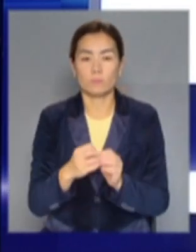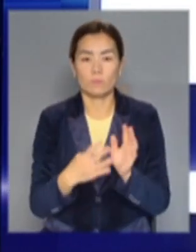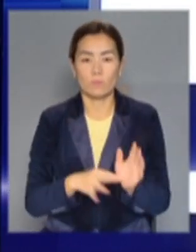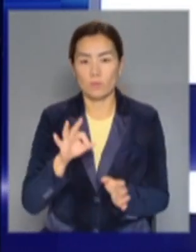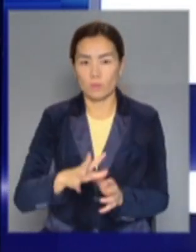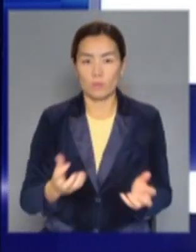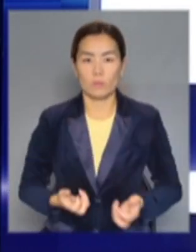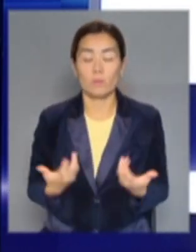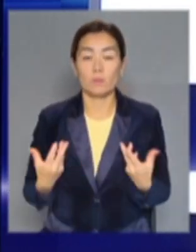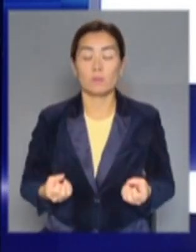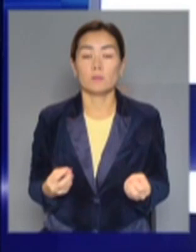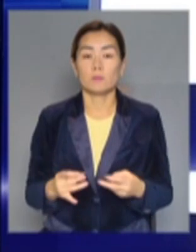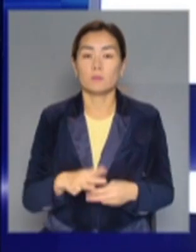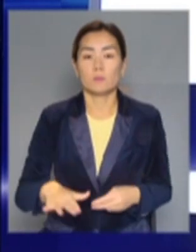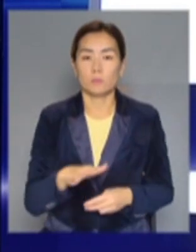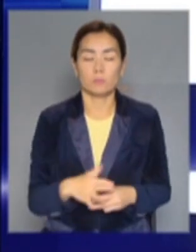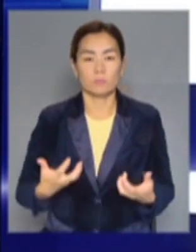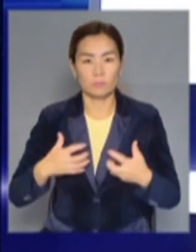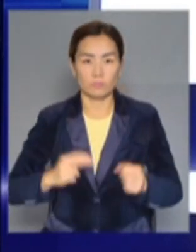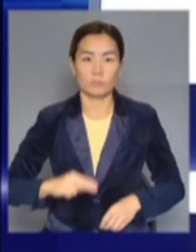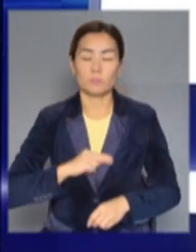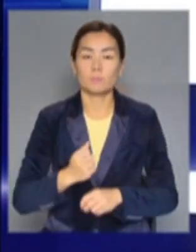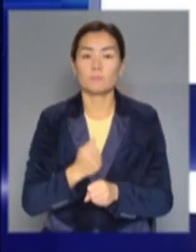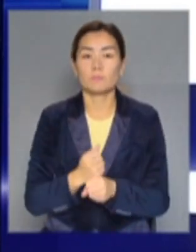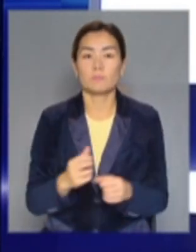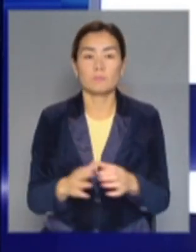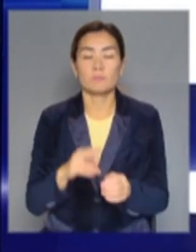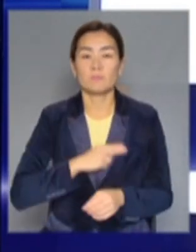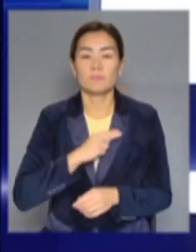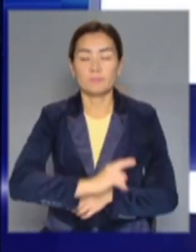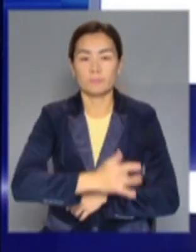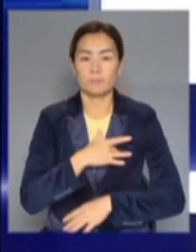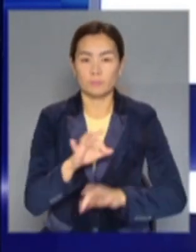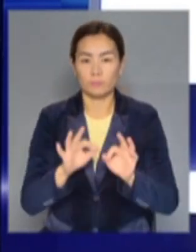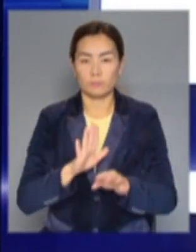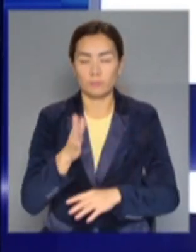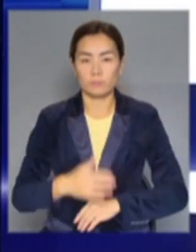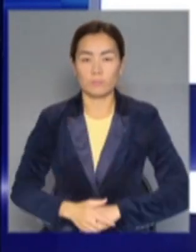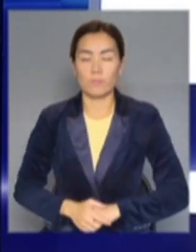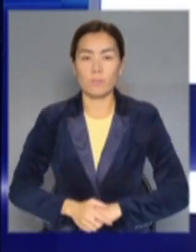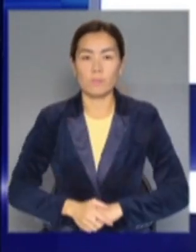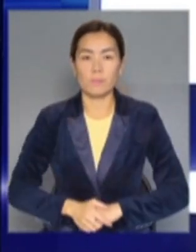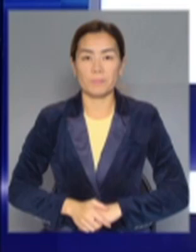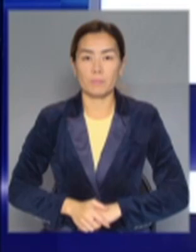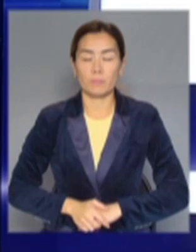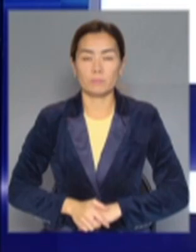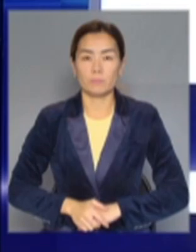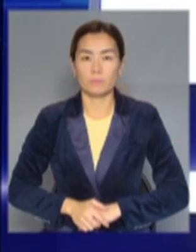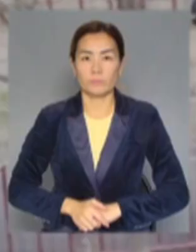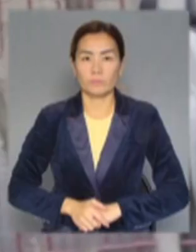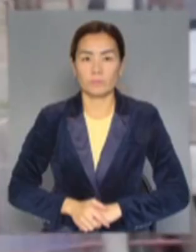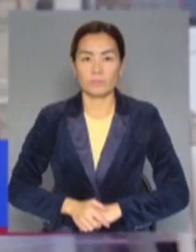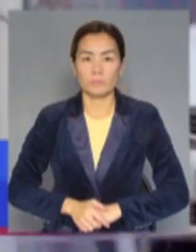19 қазан құтқарушылар күніне орай халыққа қалтқысыз еңбек етіп келе жатқан бөлімнің жұмысымен меншікті тілшіміз Қазбек Айтқалиев танысып қайтты.